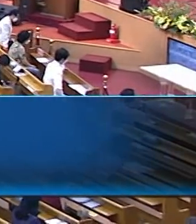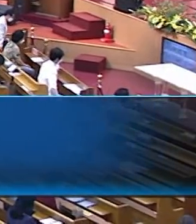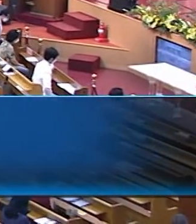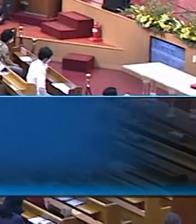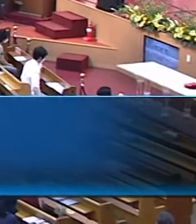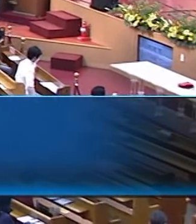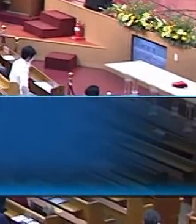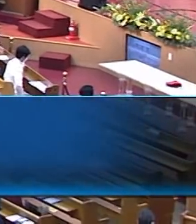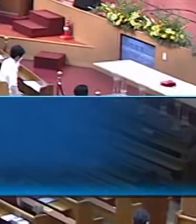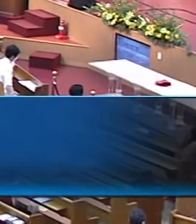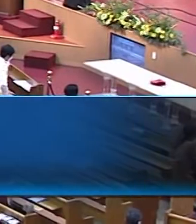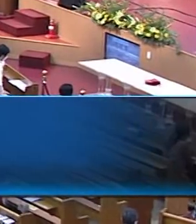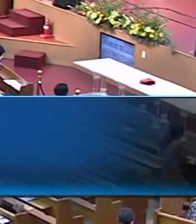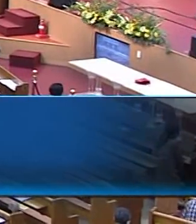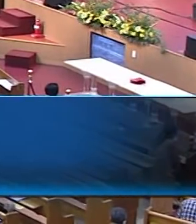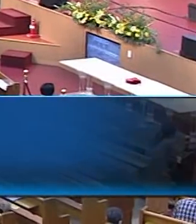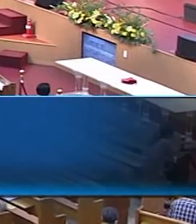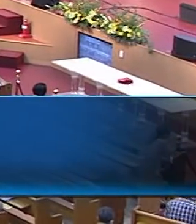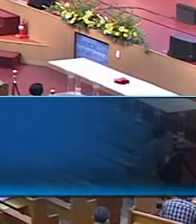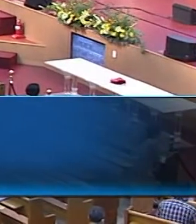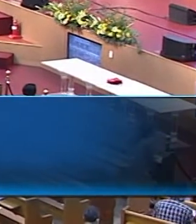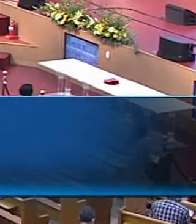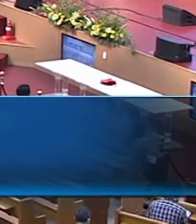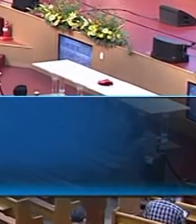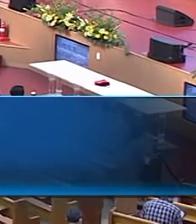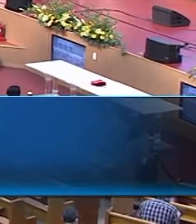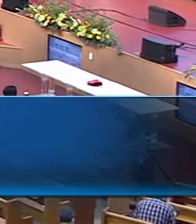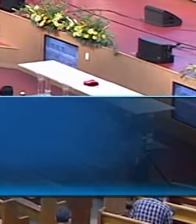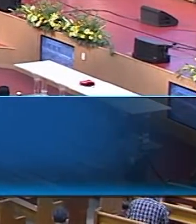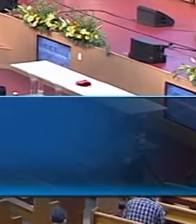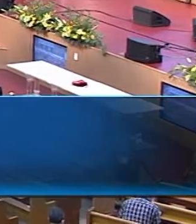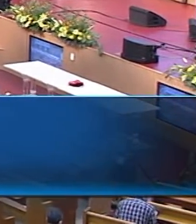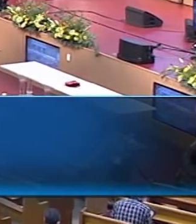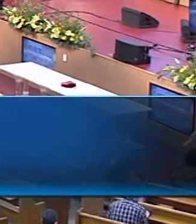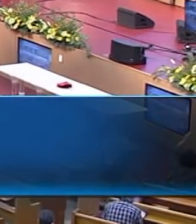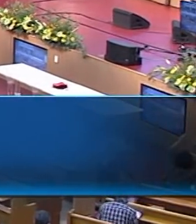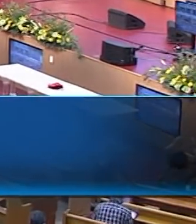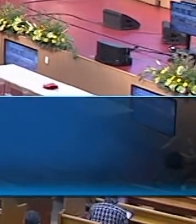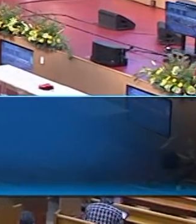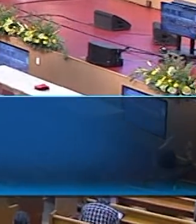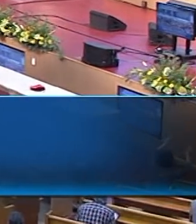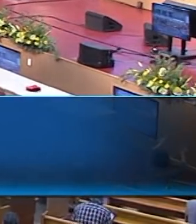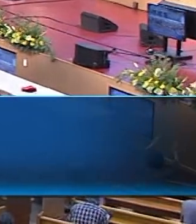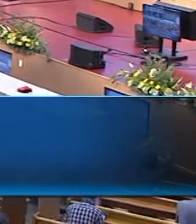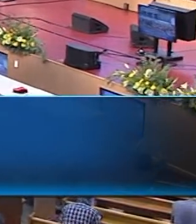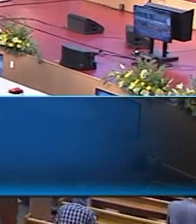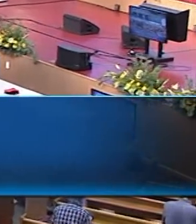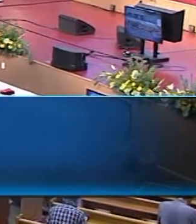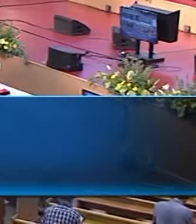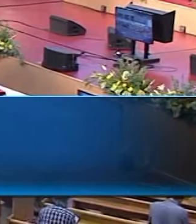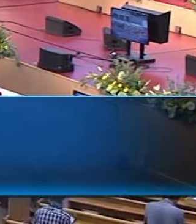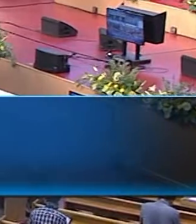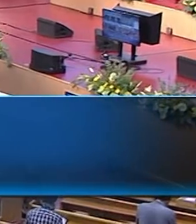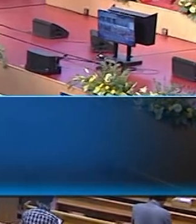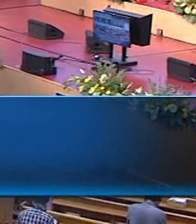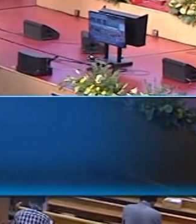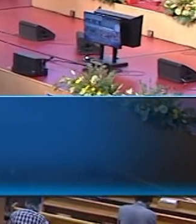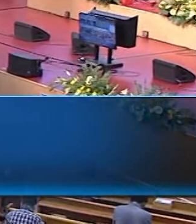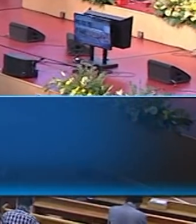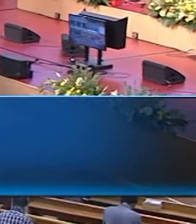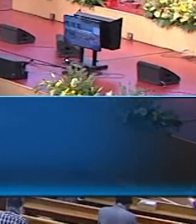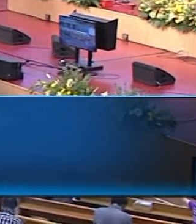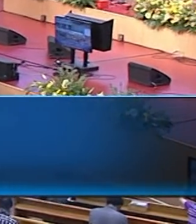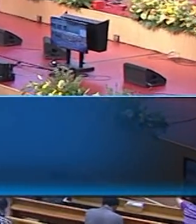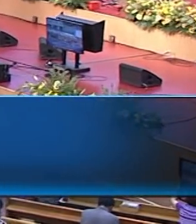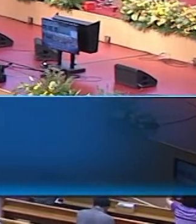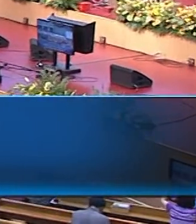주옵소서. 감히 권세가 물러가고 주님의 은혜와 치유와 회복의 역사가 임하게 하여 주옵소서. 다른 주교 올로 목사님 여기간의 강간함으로